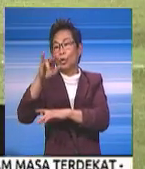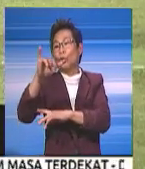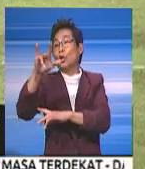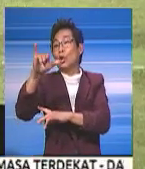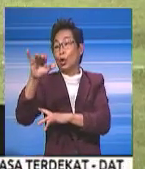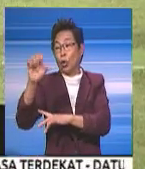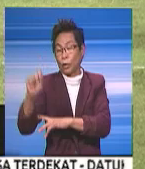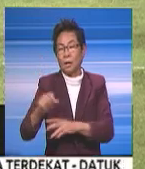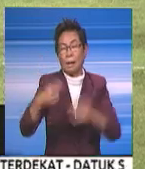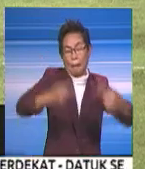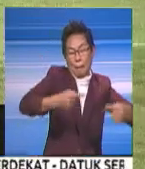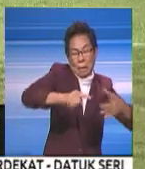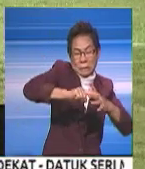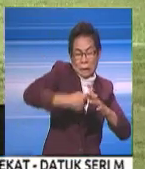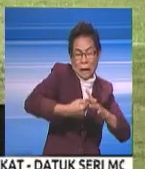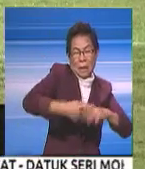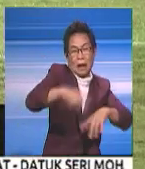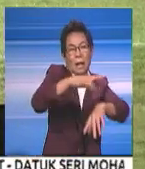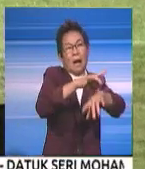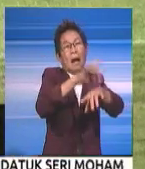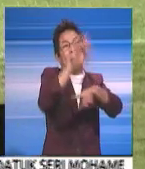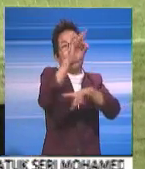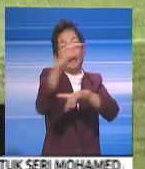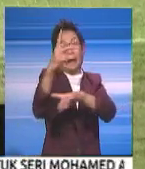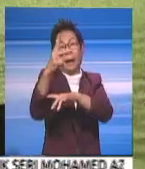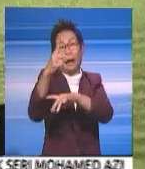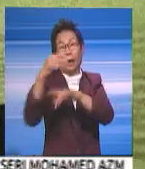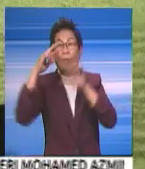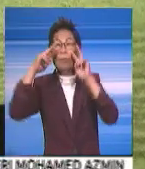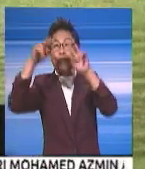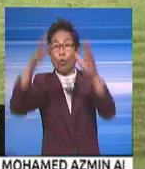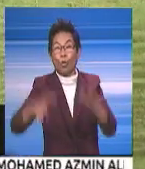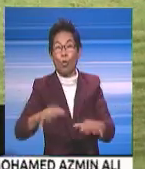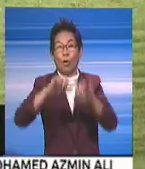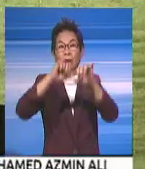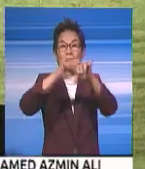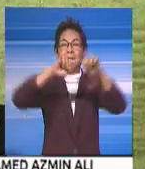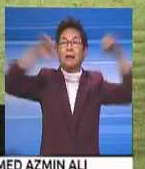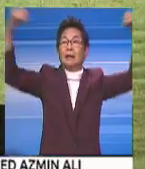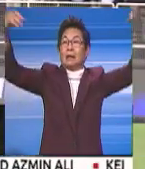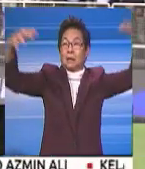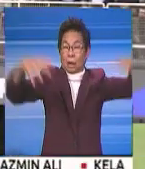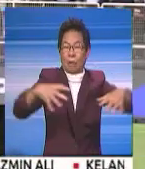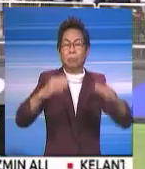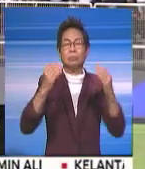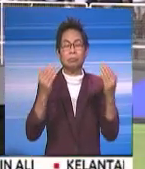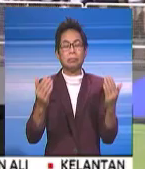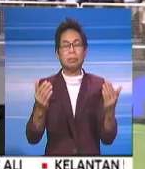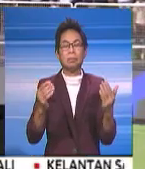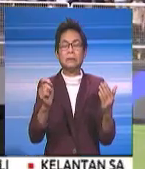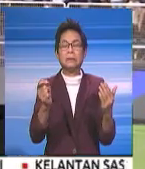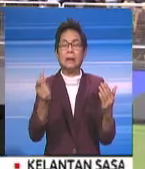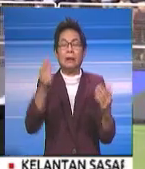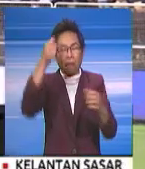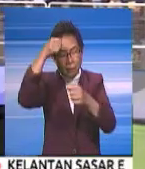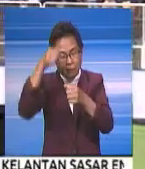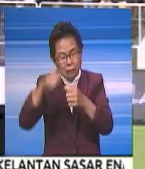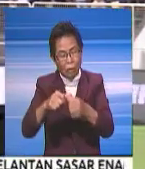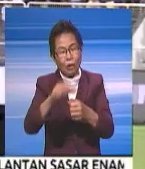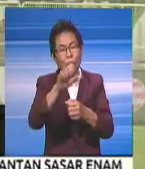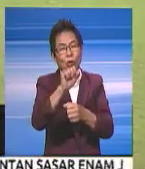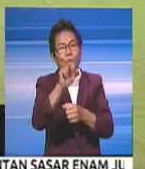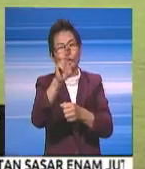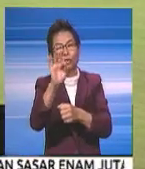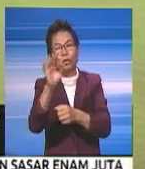Sebelum perlawanan bermula, pemain dan kira-kira 8,000 penonton di Stadium Ismail Nasruddin Shah bertafakur sejenak bagi mengingati Allahyarham Muhammad